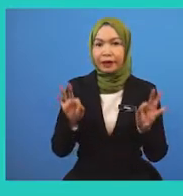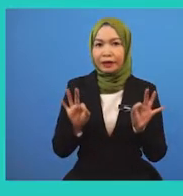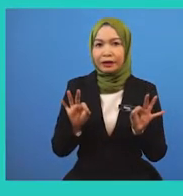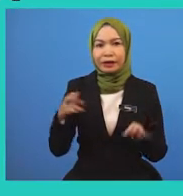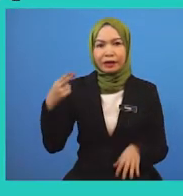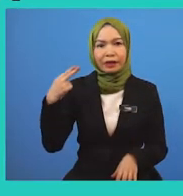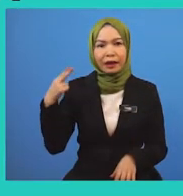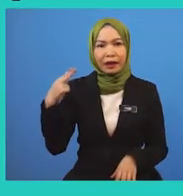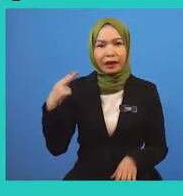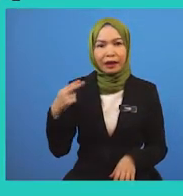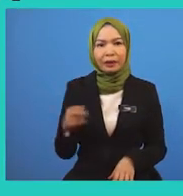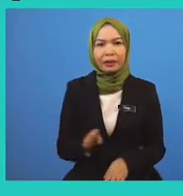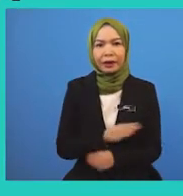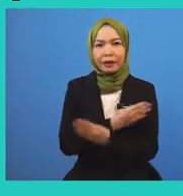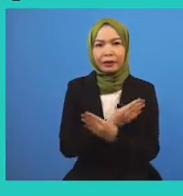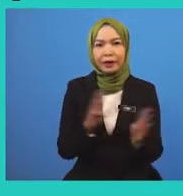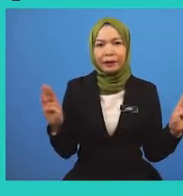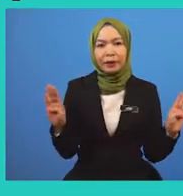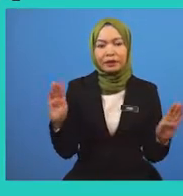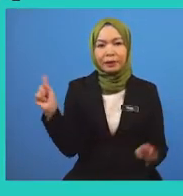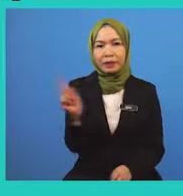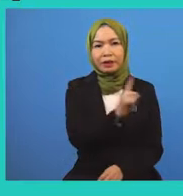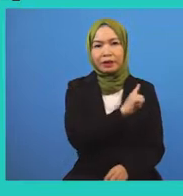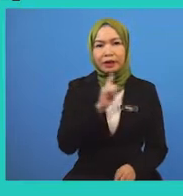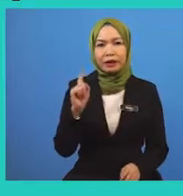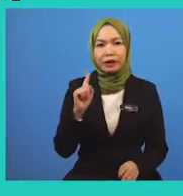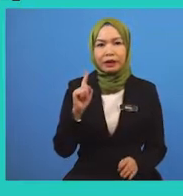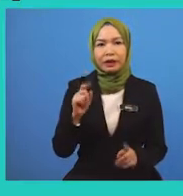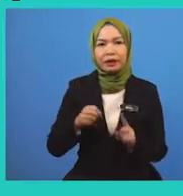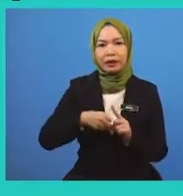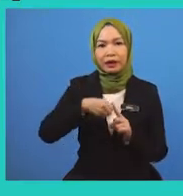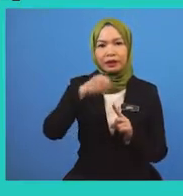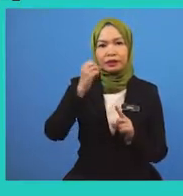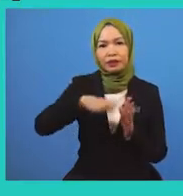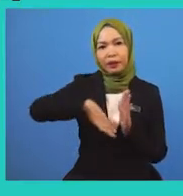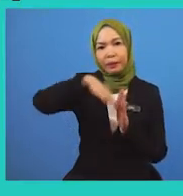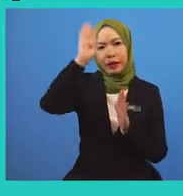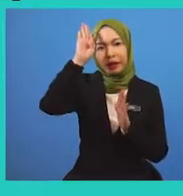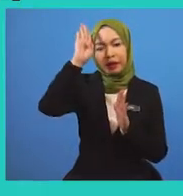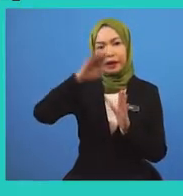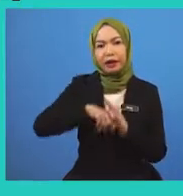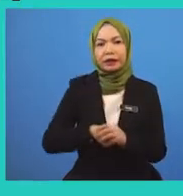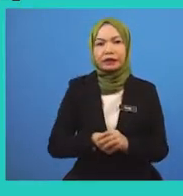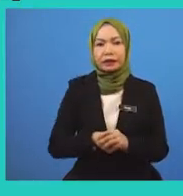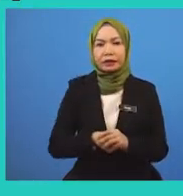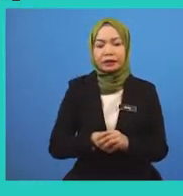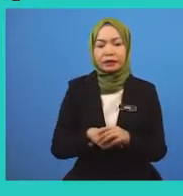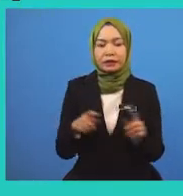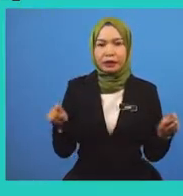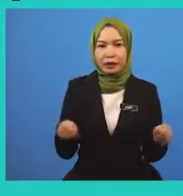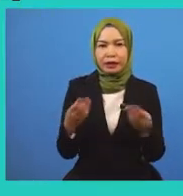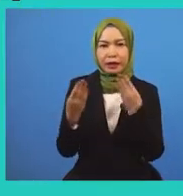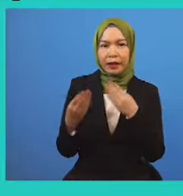Jika haba dibebaskan ke persekitaran, suhu persekitaran akan meningkat. Tindak balas